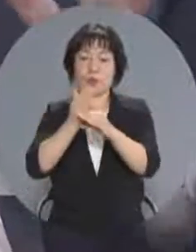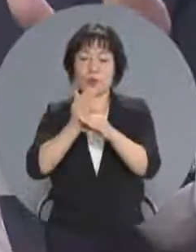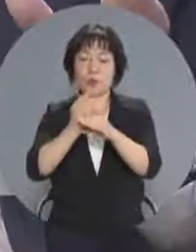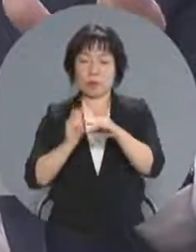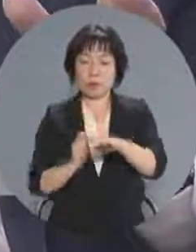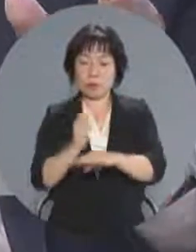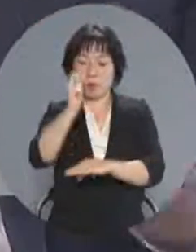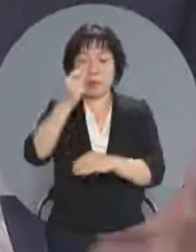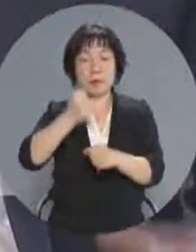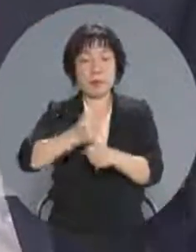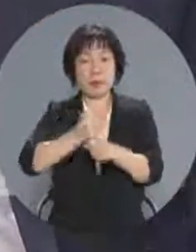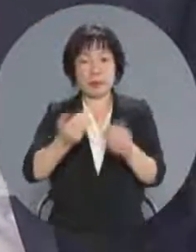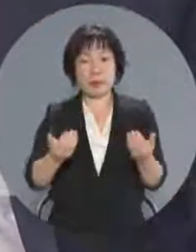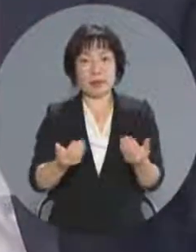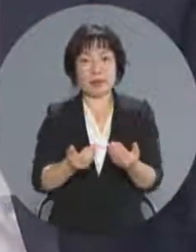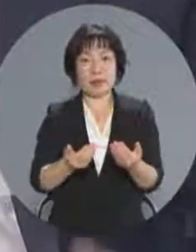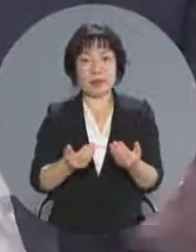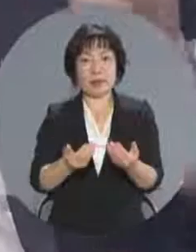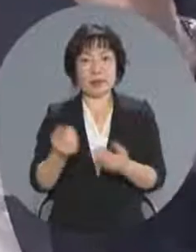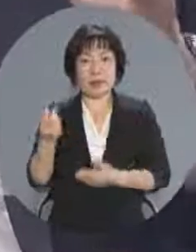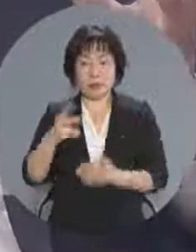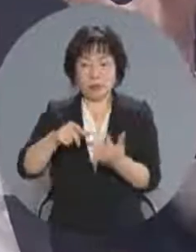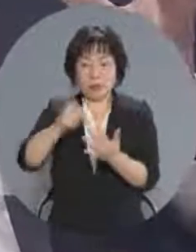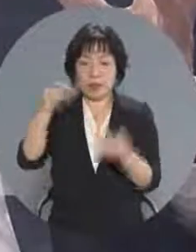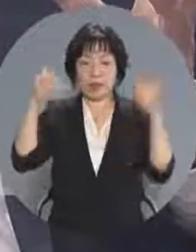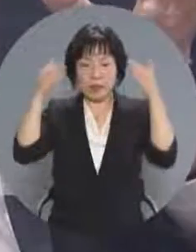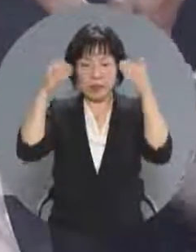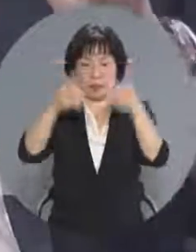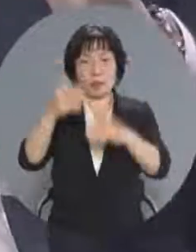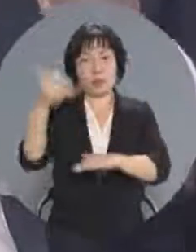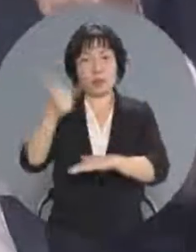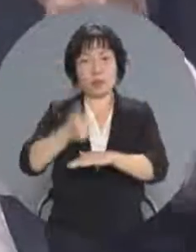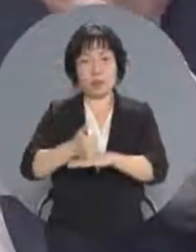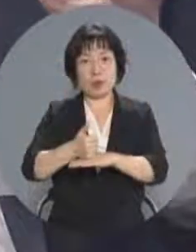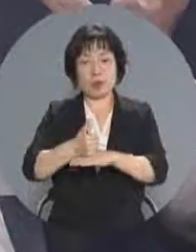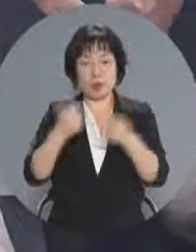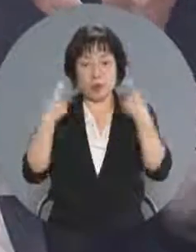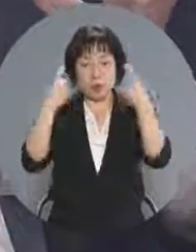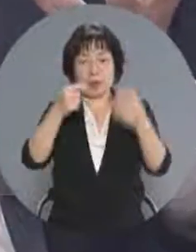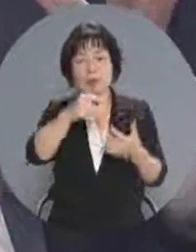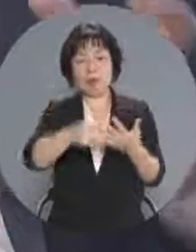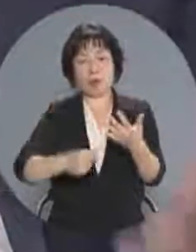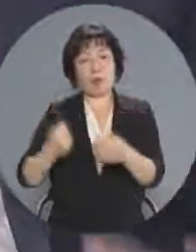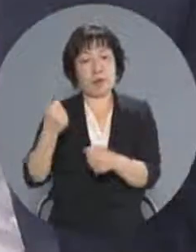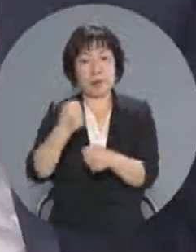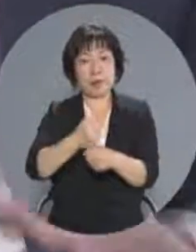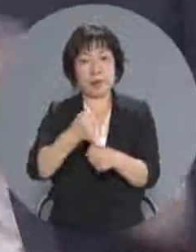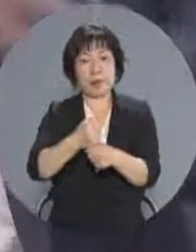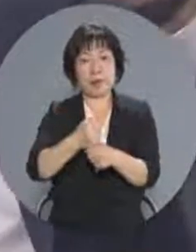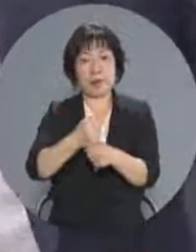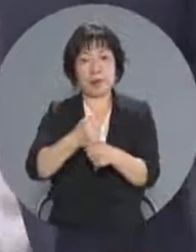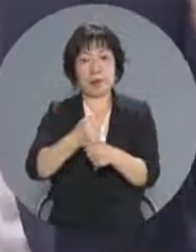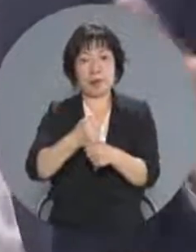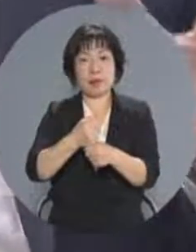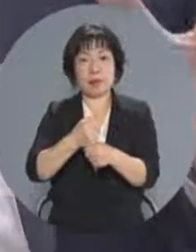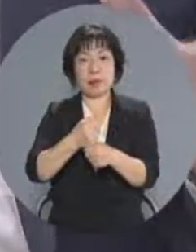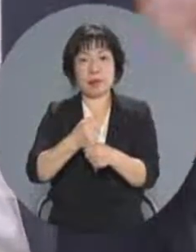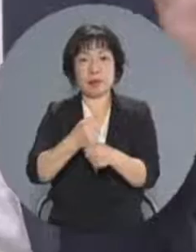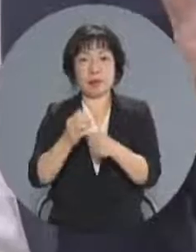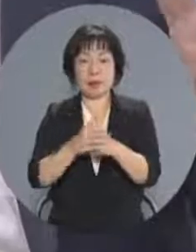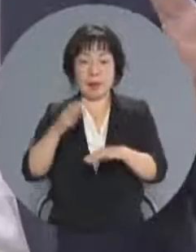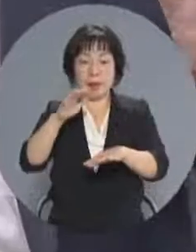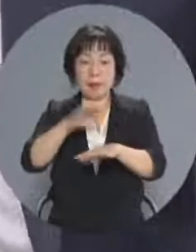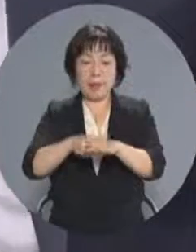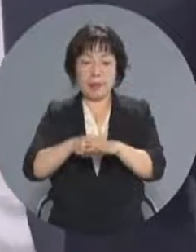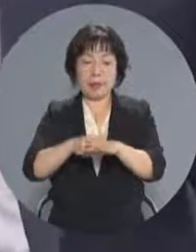공을 만드는 일 그다음에 선택과 집중을 통한 관광 인프라 구축하는 일 그다음에 우리 이제 스마트파